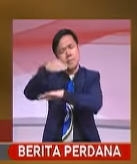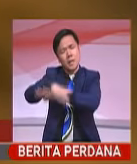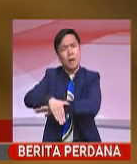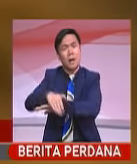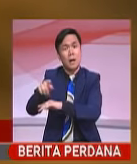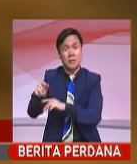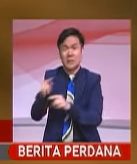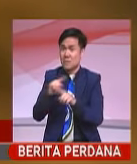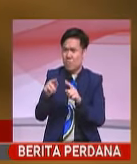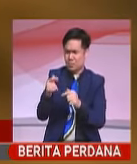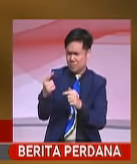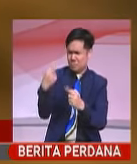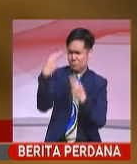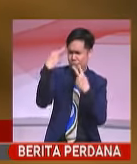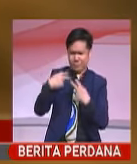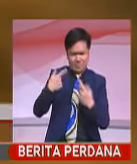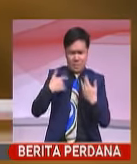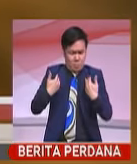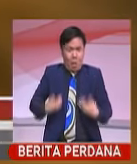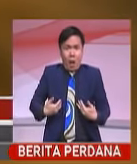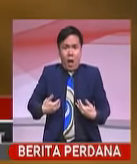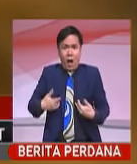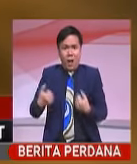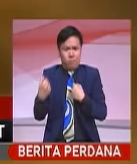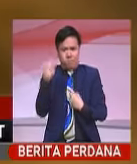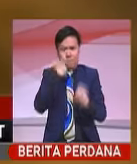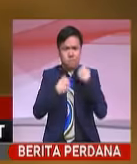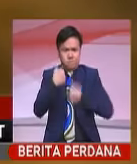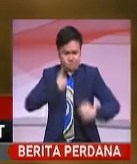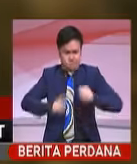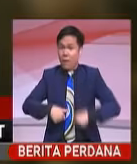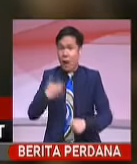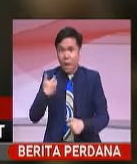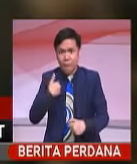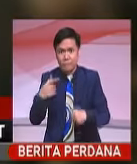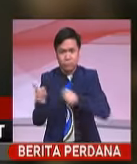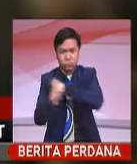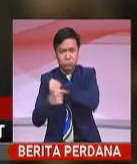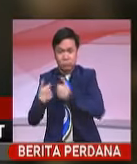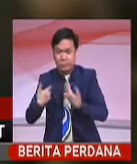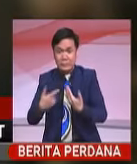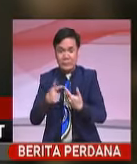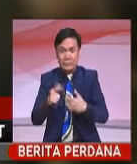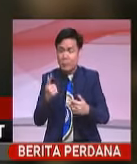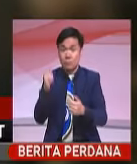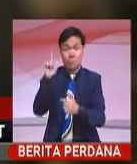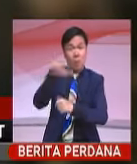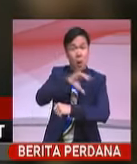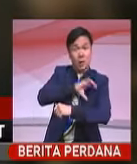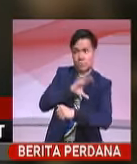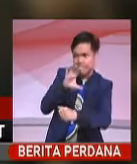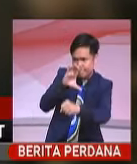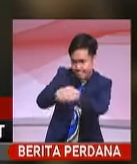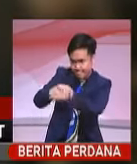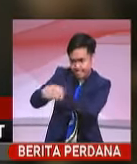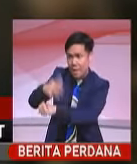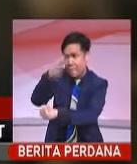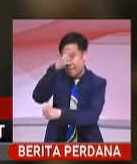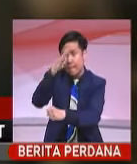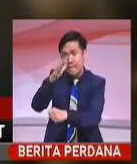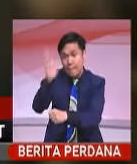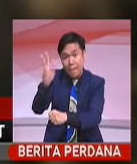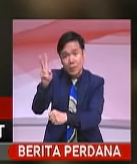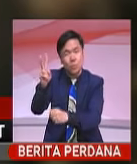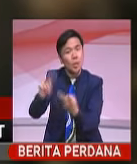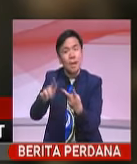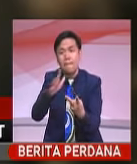mendapati terdapat kecederaan fizikal pada badan mangsa sebelum polis menahan ibu dan bapa tiri mangsa masing-masing berusia